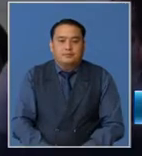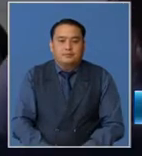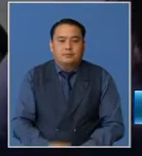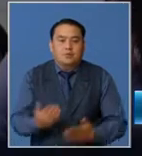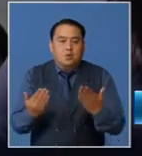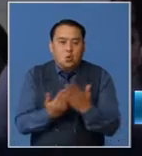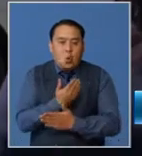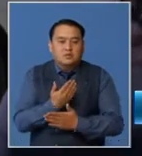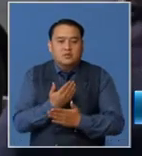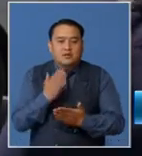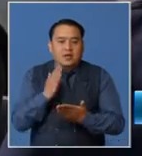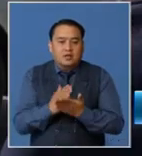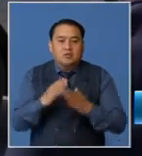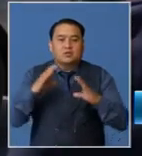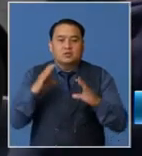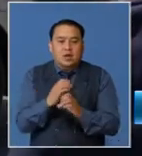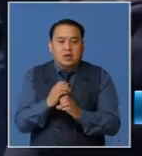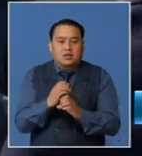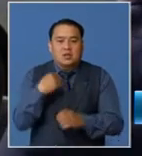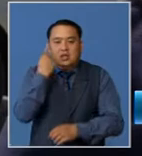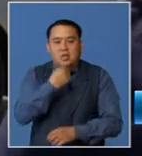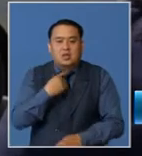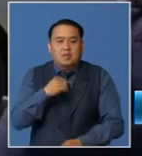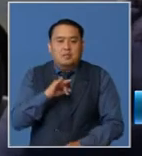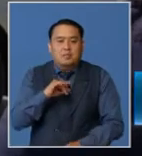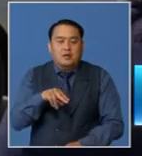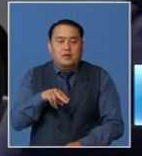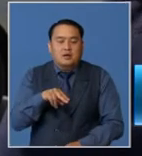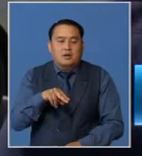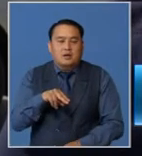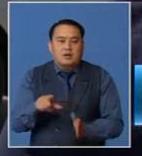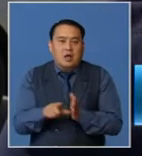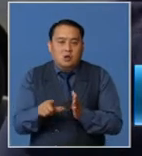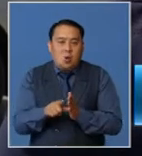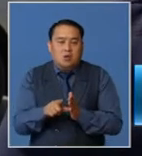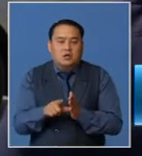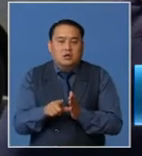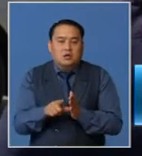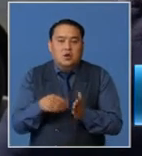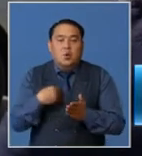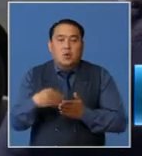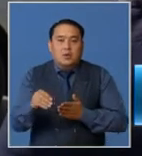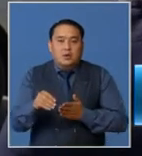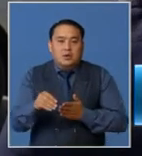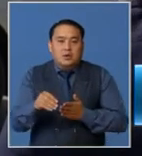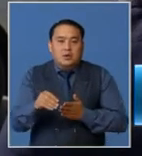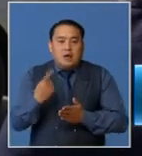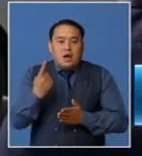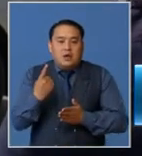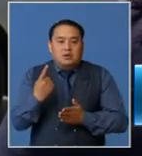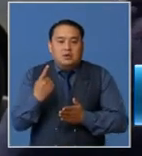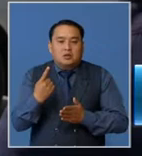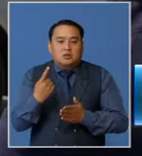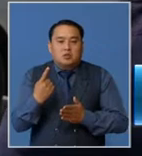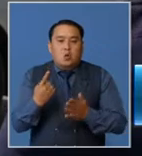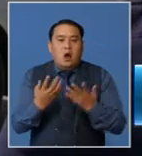Новшество, она предусматривает уменьшение индивидуального подоходного налога на стоимость приобретения одной контрольно-кассовой